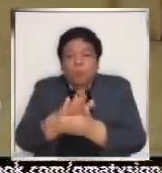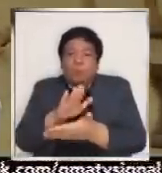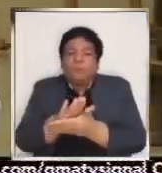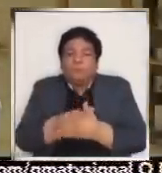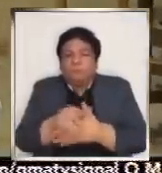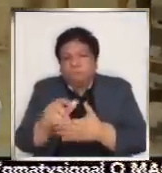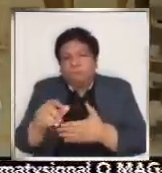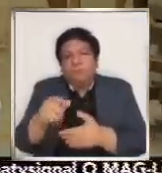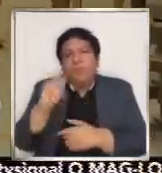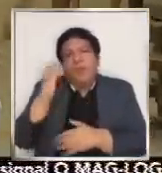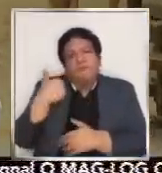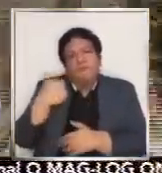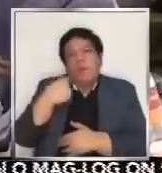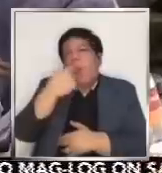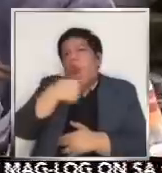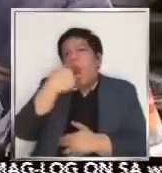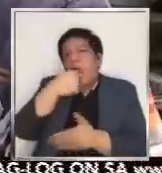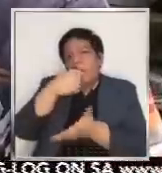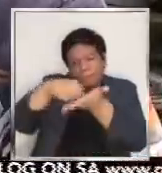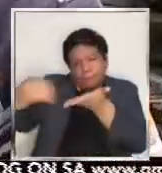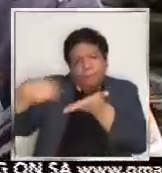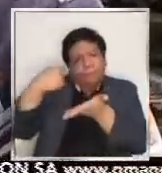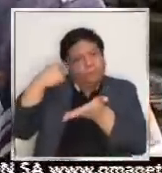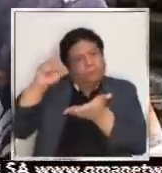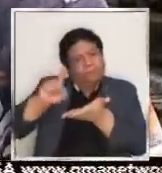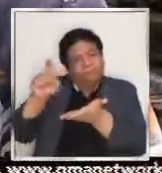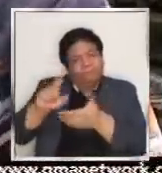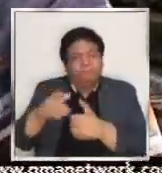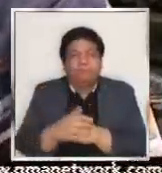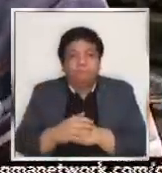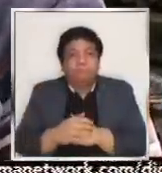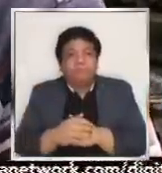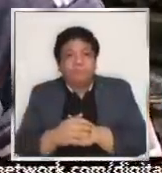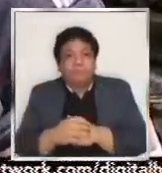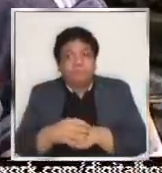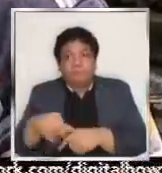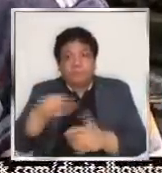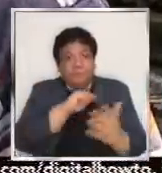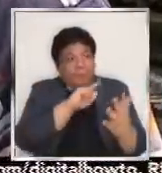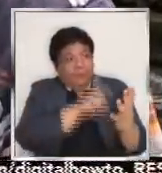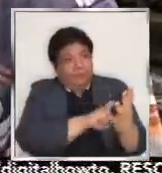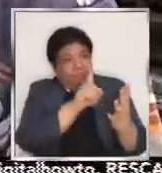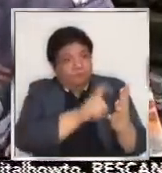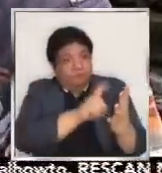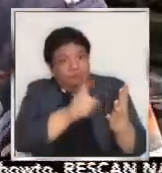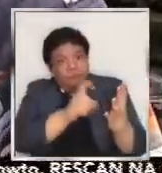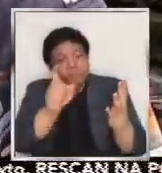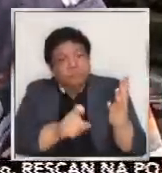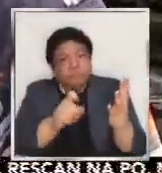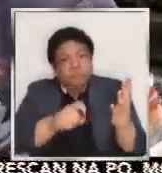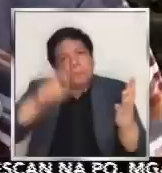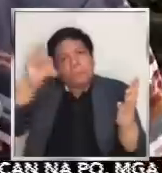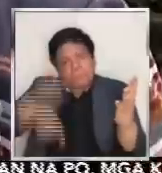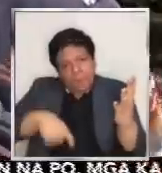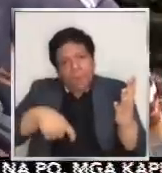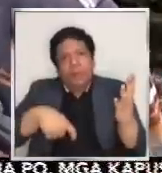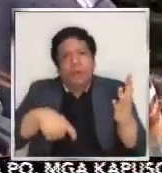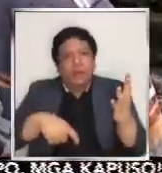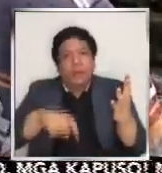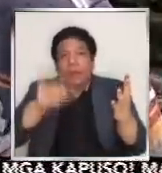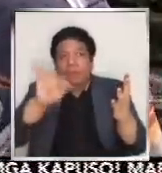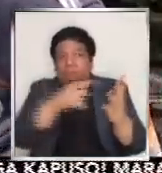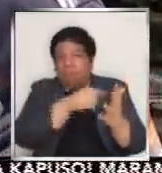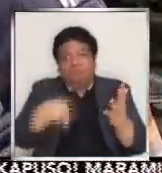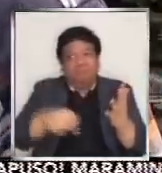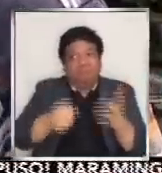samples para sa PCR test. Dito ho sa na-contact trace po natin, mandatory ho. Kung hindi po sila papayag, manghihimasok